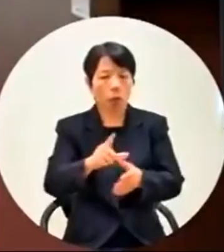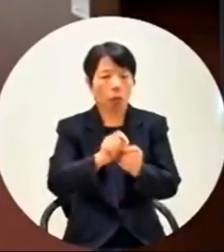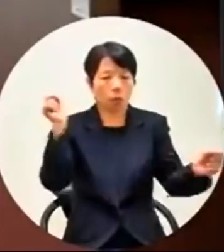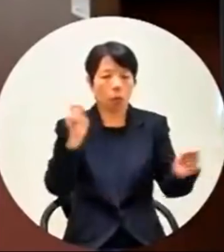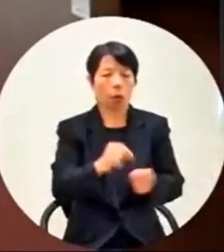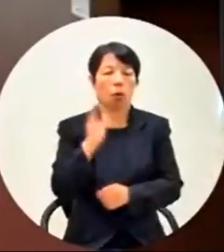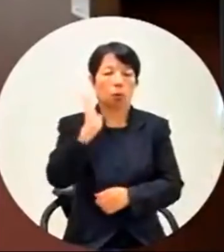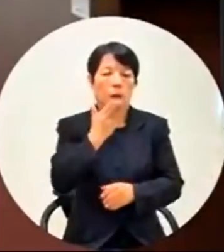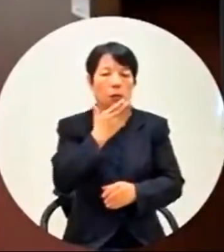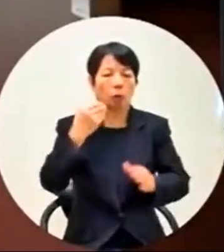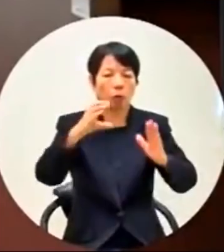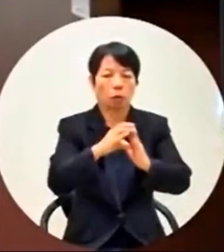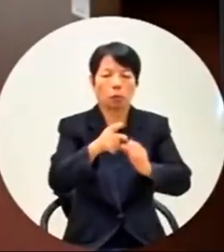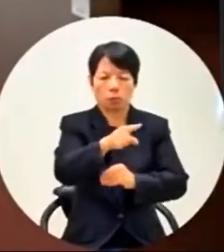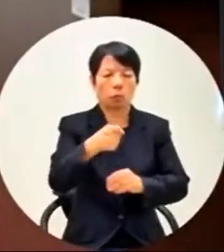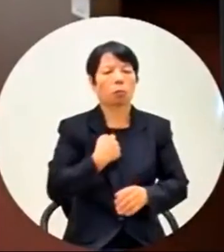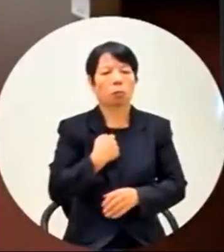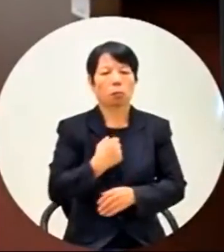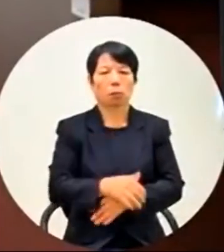知道啦，